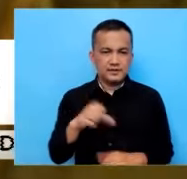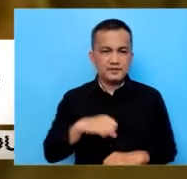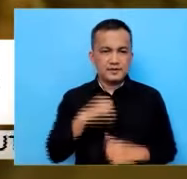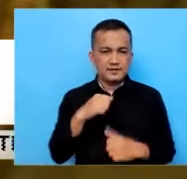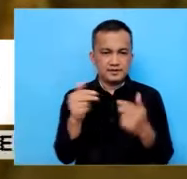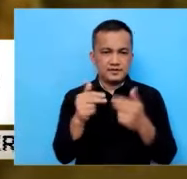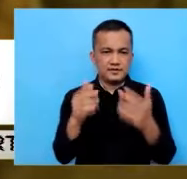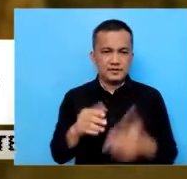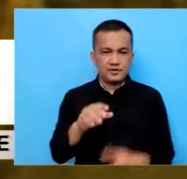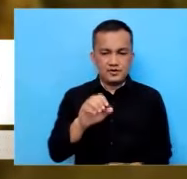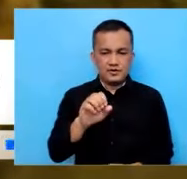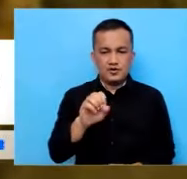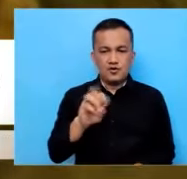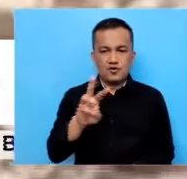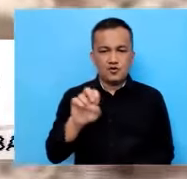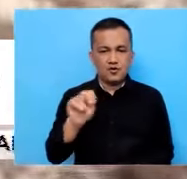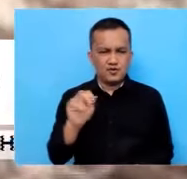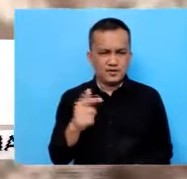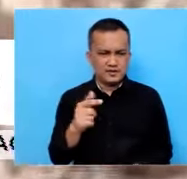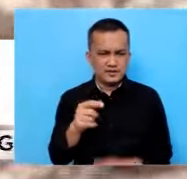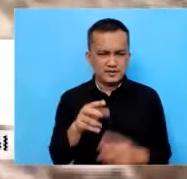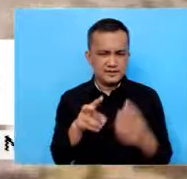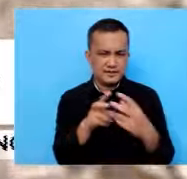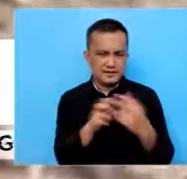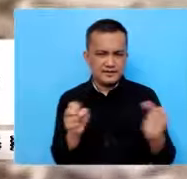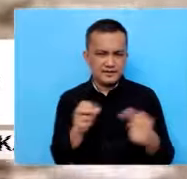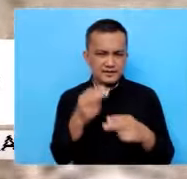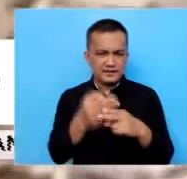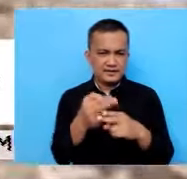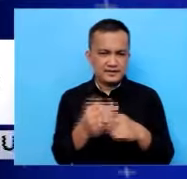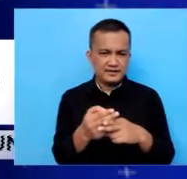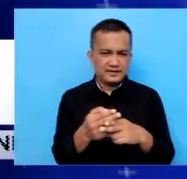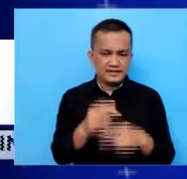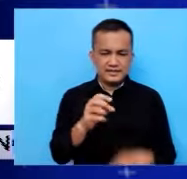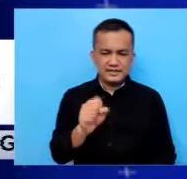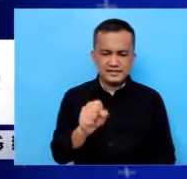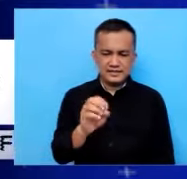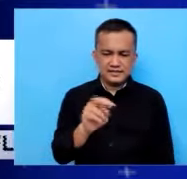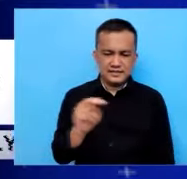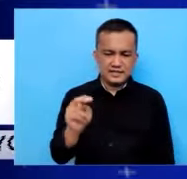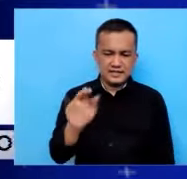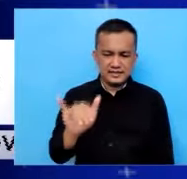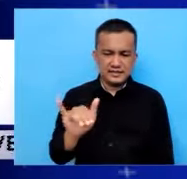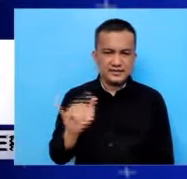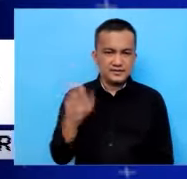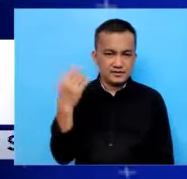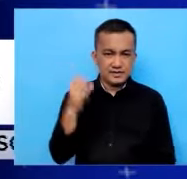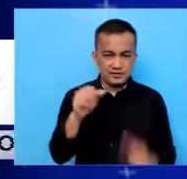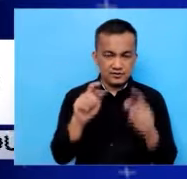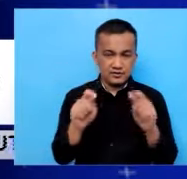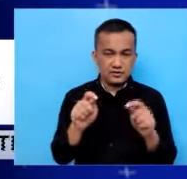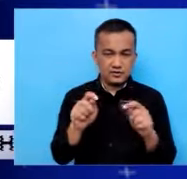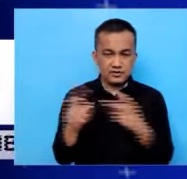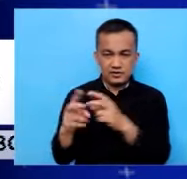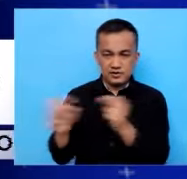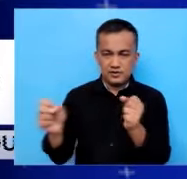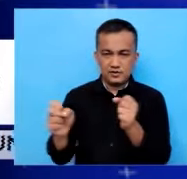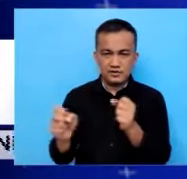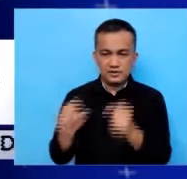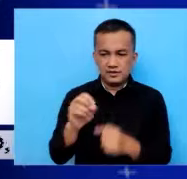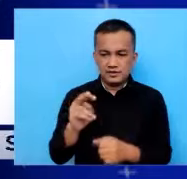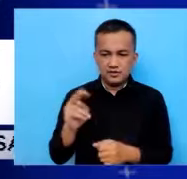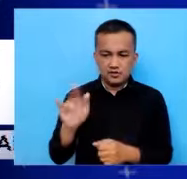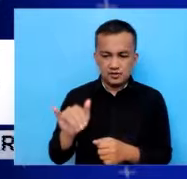Uweng Tuban sa kanyang panlaban na pinangalanan niyang Sunny. Nitong Sabado nga lang, lumaban ulit sa Rueda si Sunny